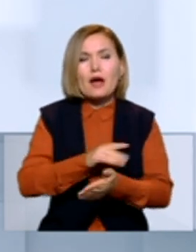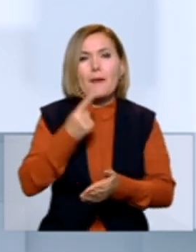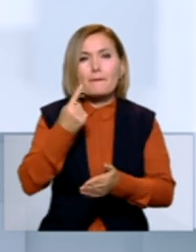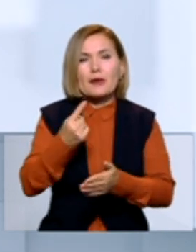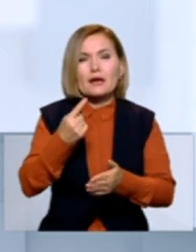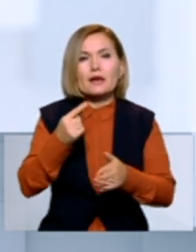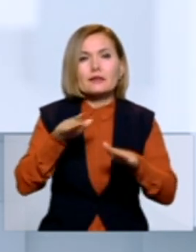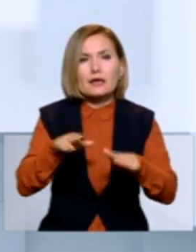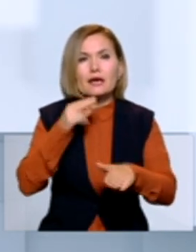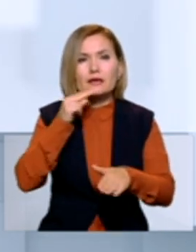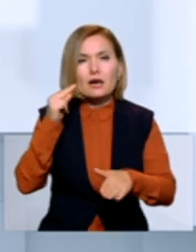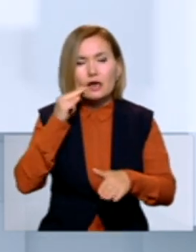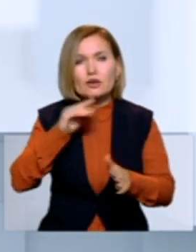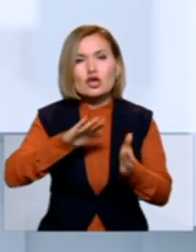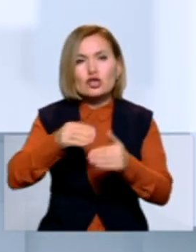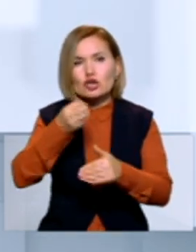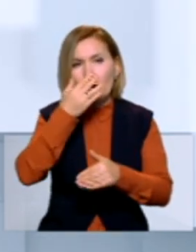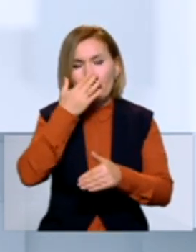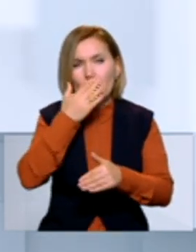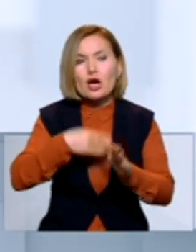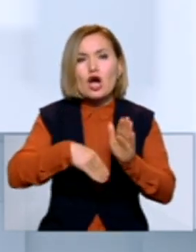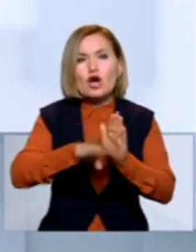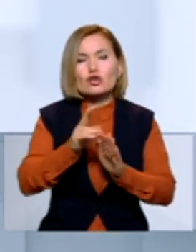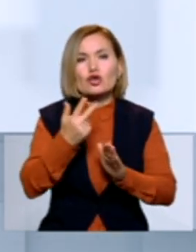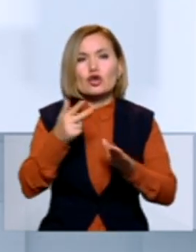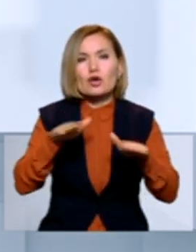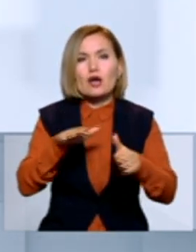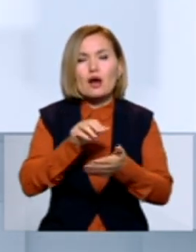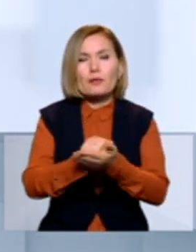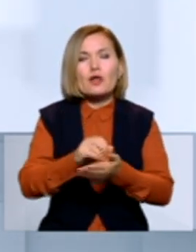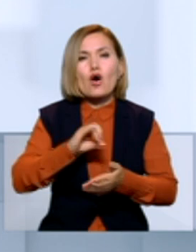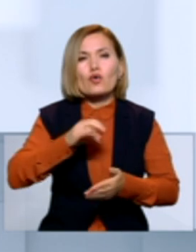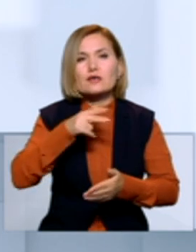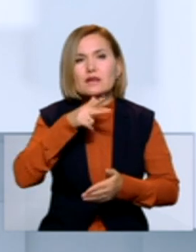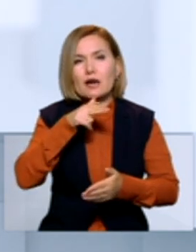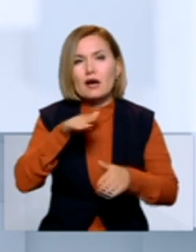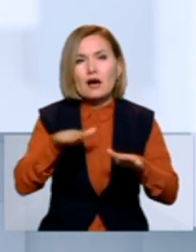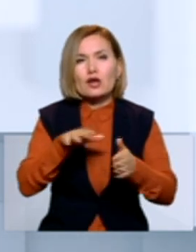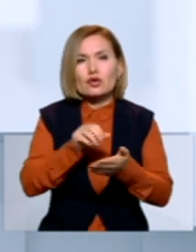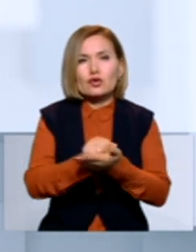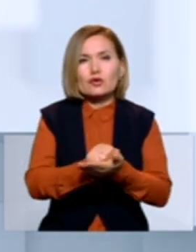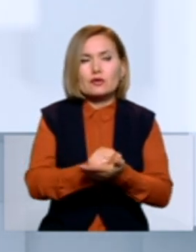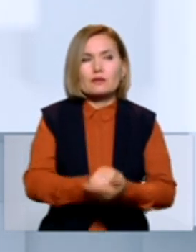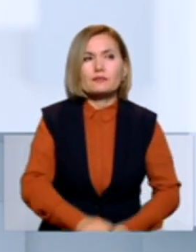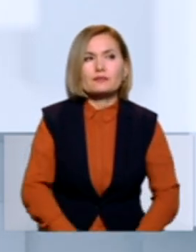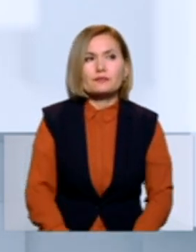1 сатыда Қытай, одан кейін Жапония, үздік үштікті Оңтүстік Корея түйіндейді.